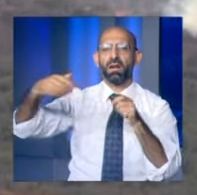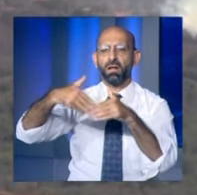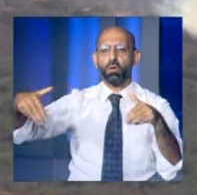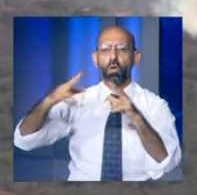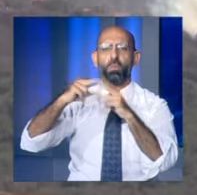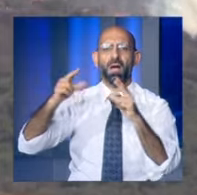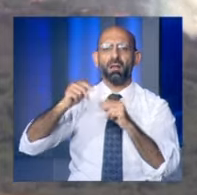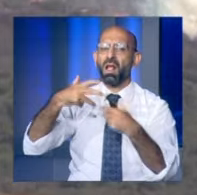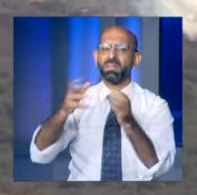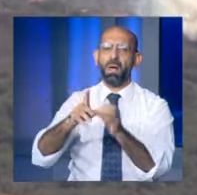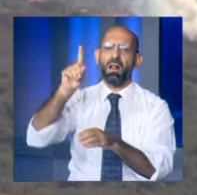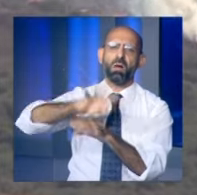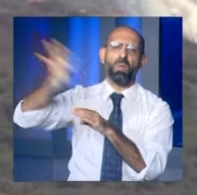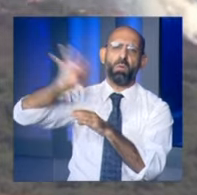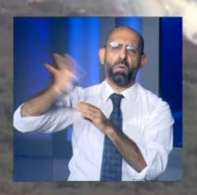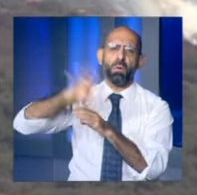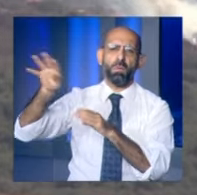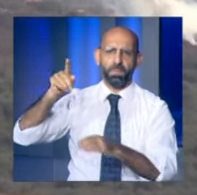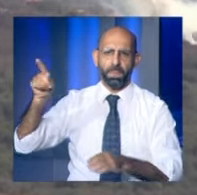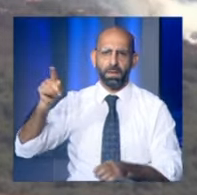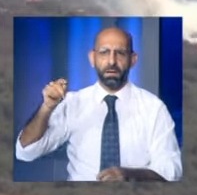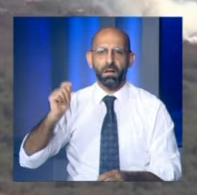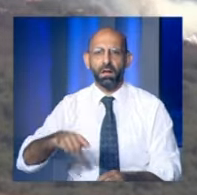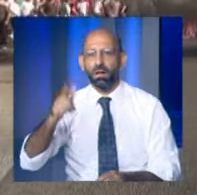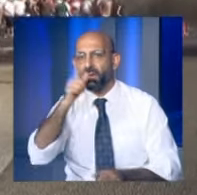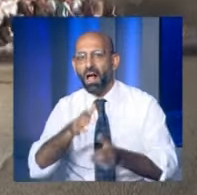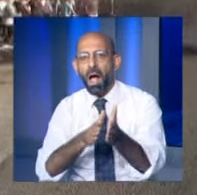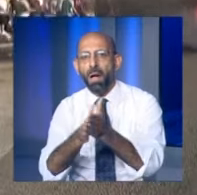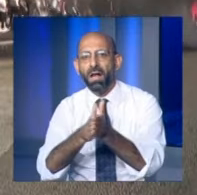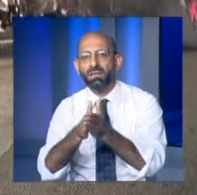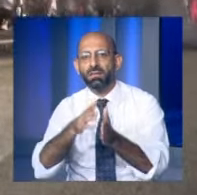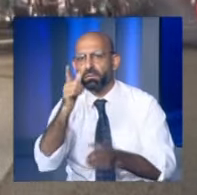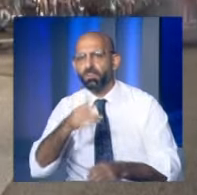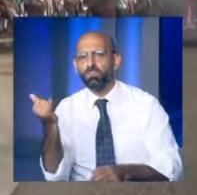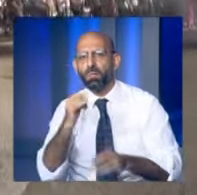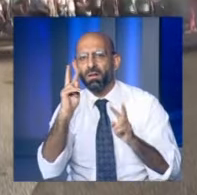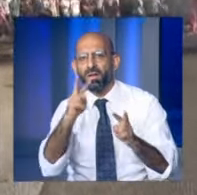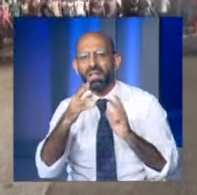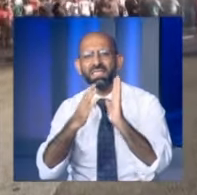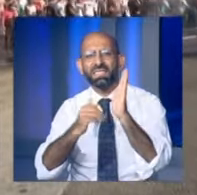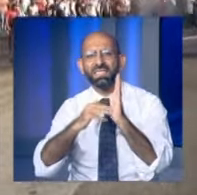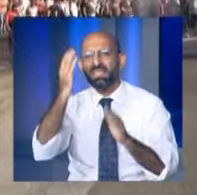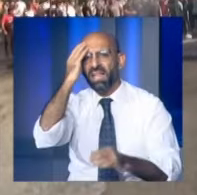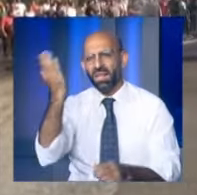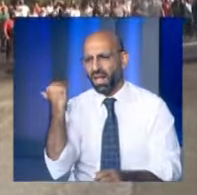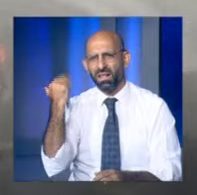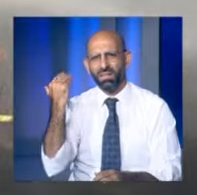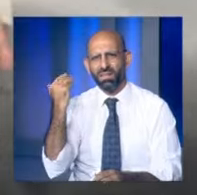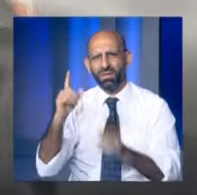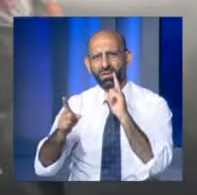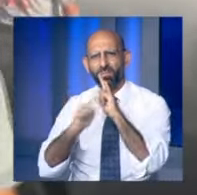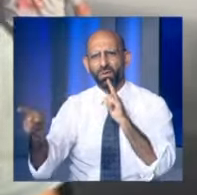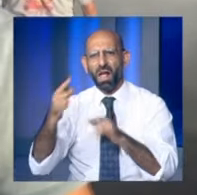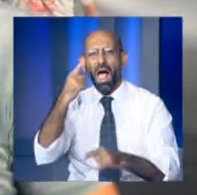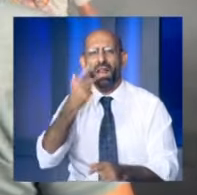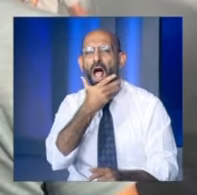منطقة تبعد 6 كيلومترات من الحدود اللبنانية. في مجال آخر، حركة حماس في منطقة صيدا ومخيماتها شيعت